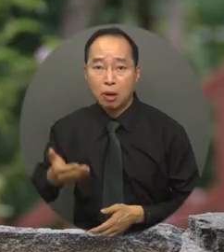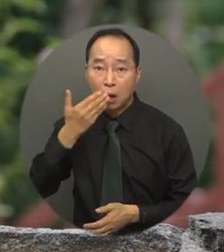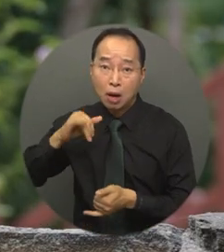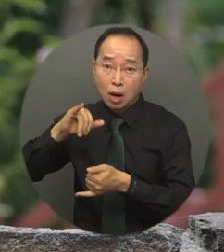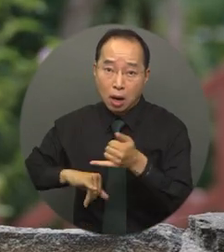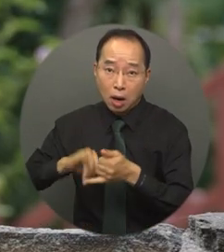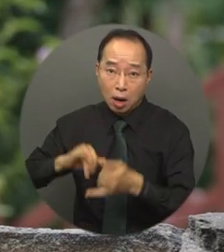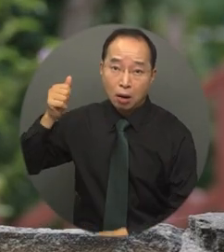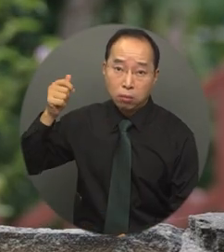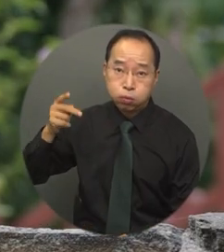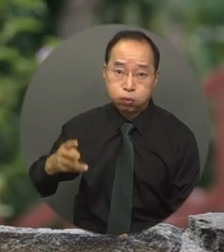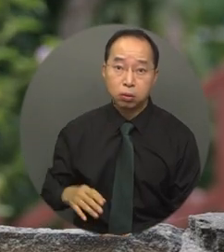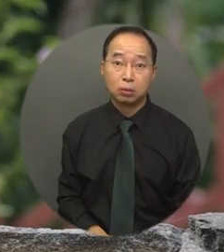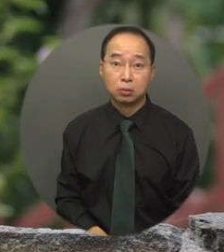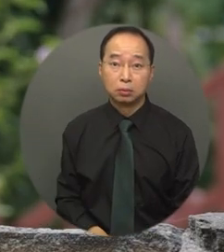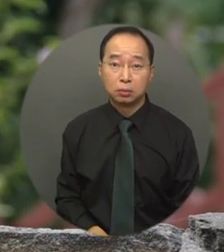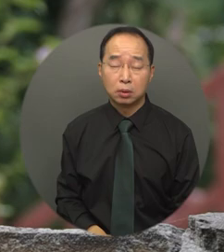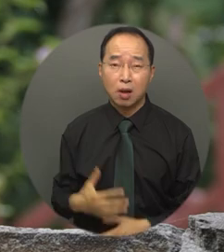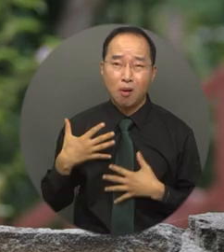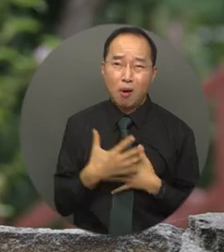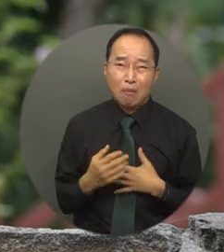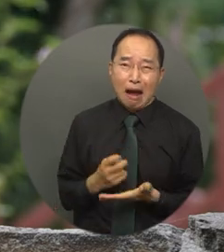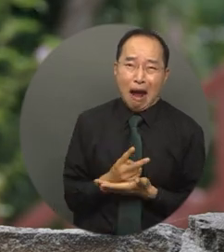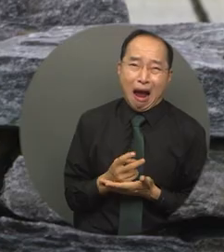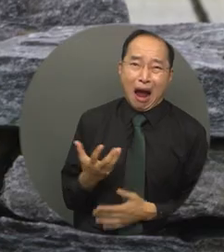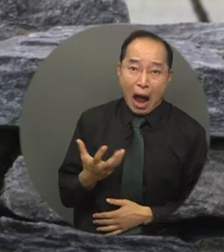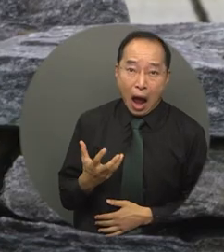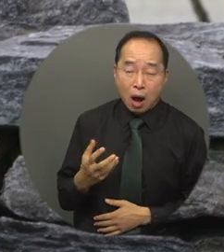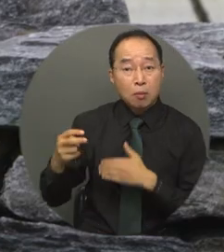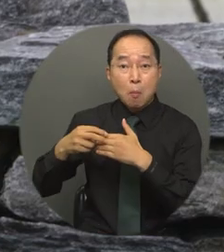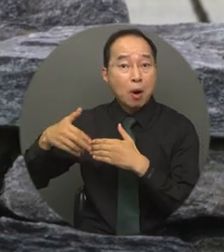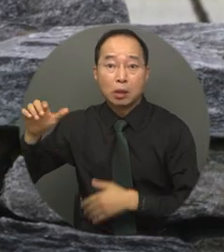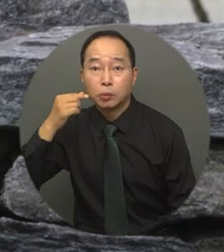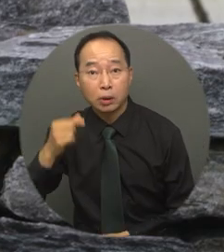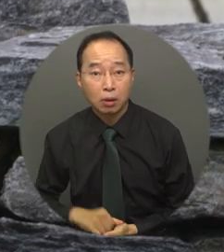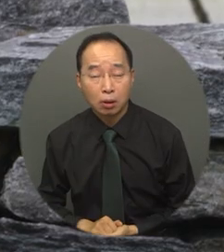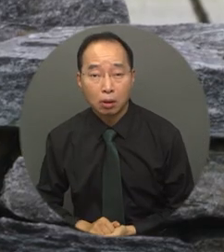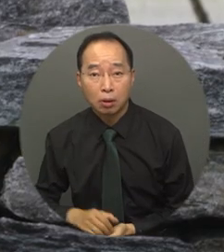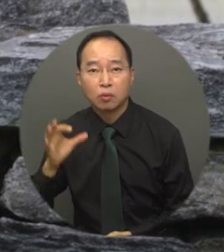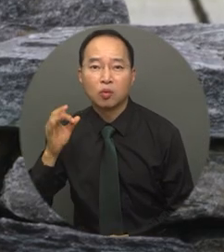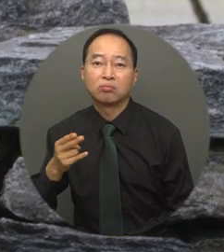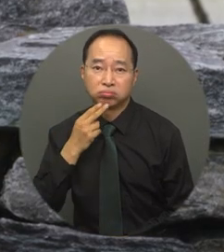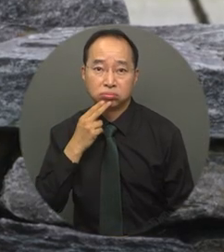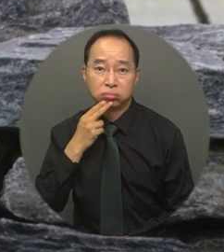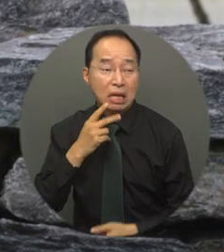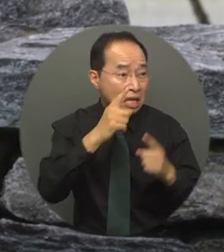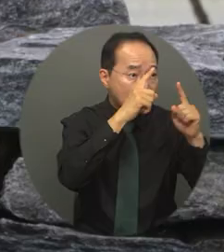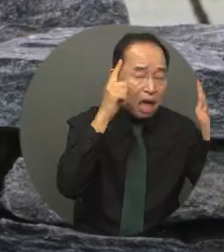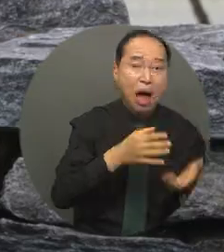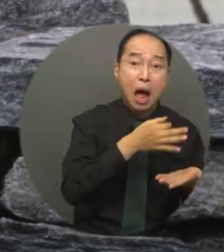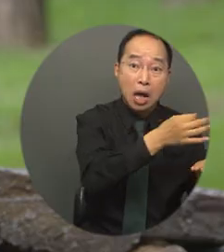아니었고 아파도 병원에 가지 못했습니다. 수업료를 내지 못해 학교에서 쫓겨난 적도